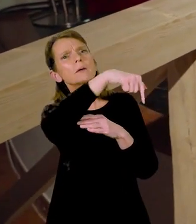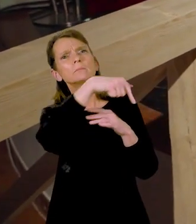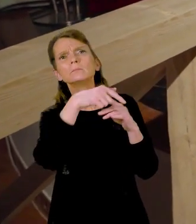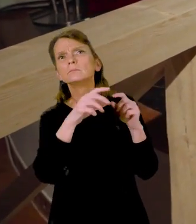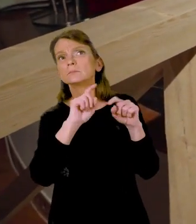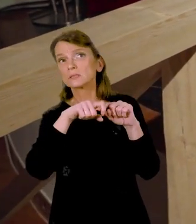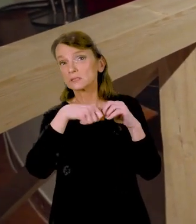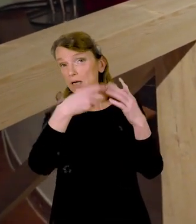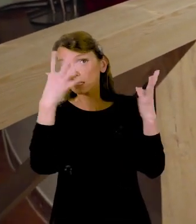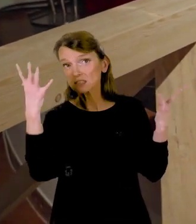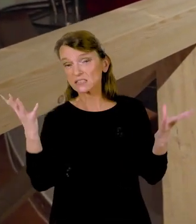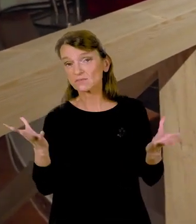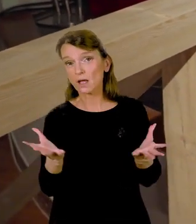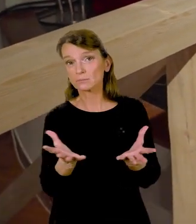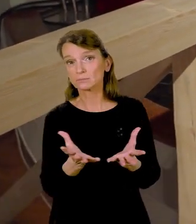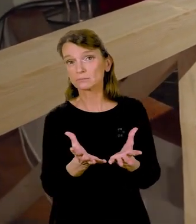onstranstva.